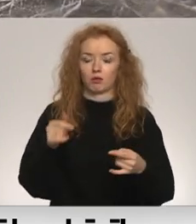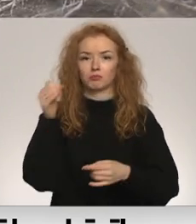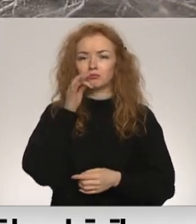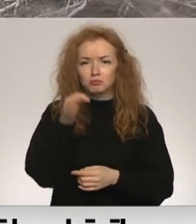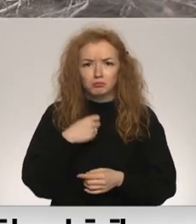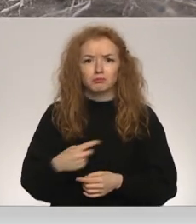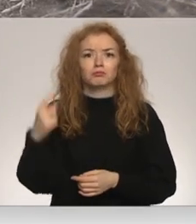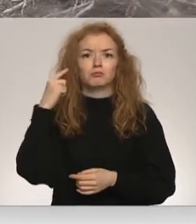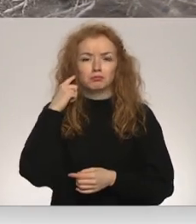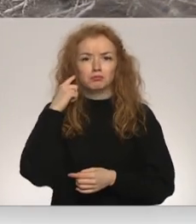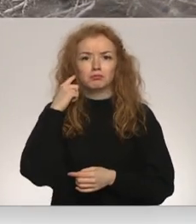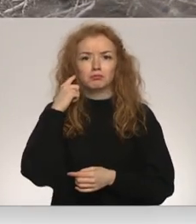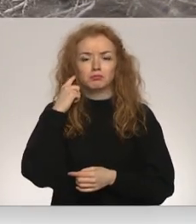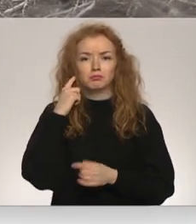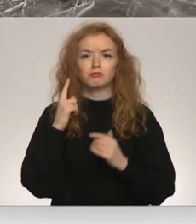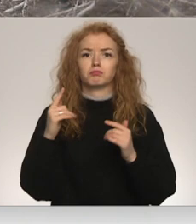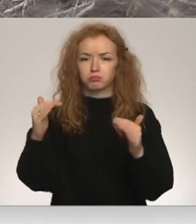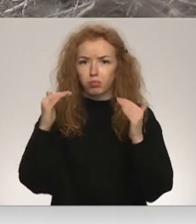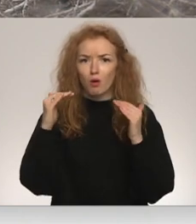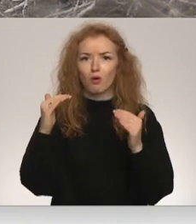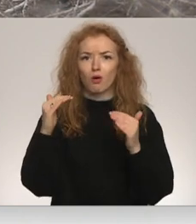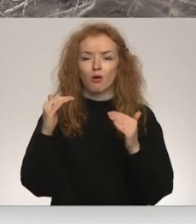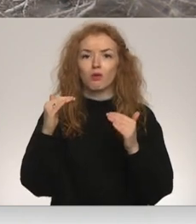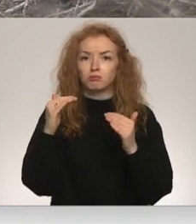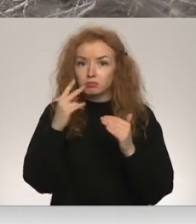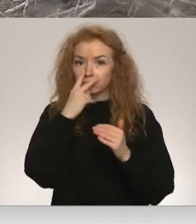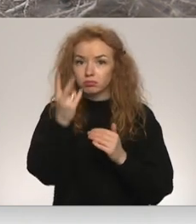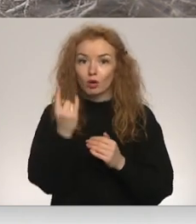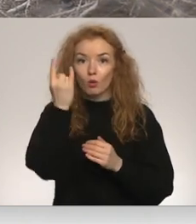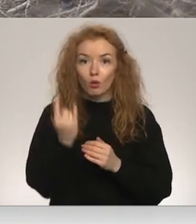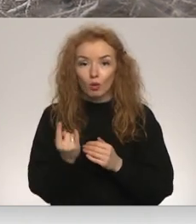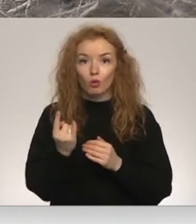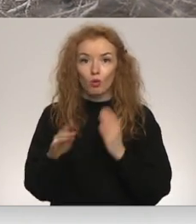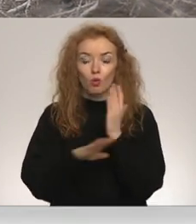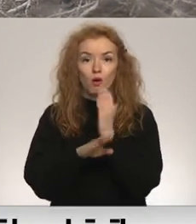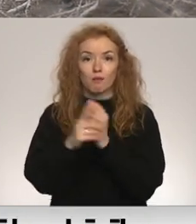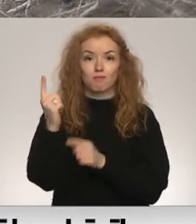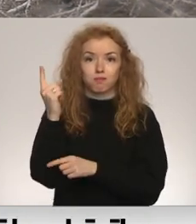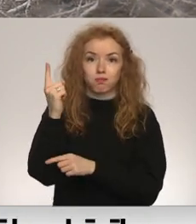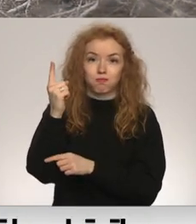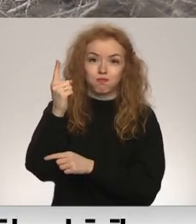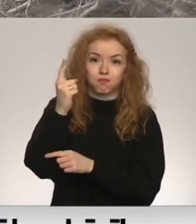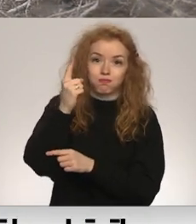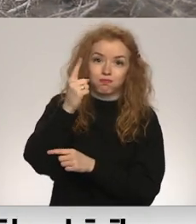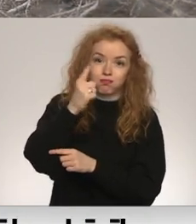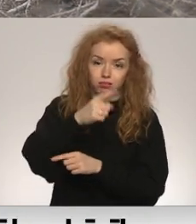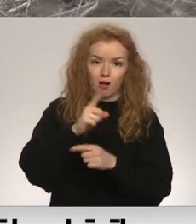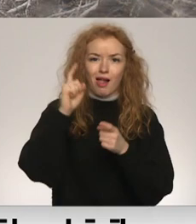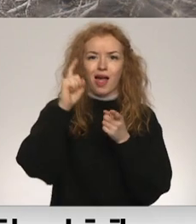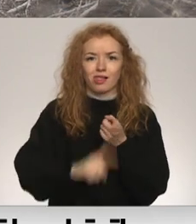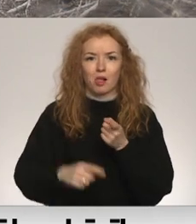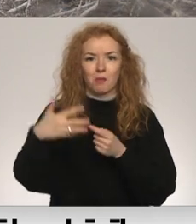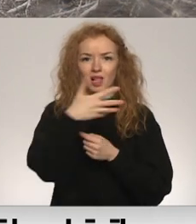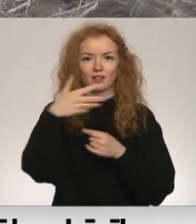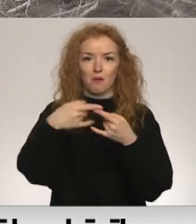šūmu. Pasmatrēl v akno. Izdzirdēju ārā troksni, paskatījos pa logu un tur kokas gāžas. Tā ļoti lēni viņš krīt. Aizķēra balkonu